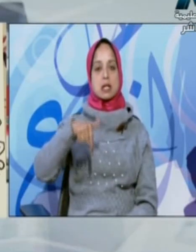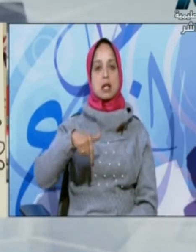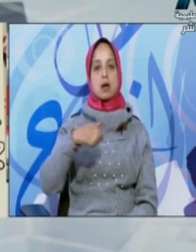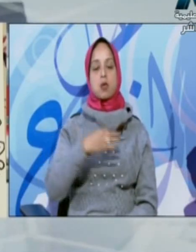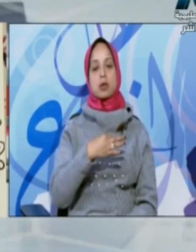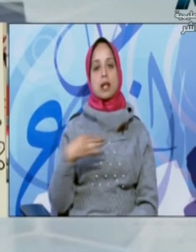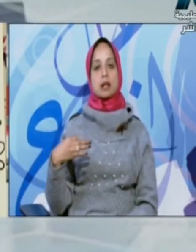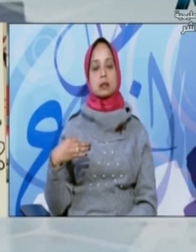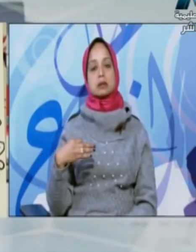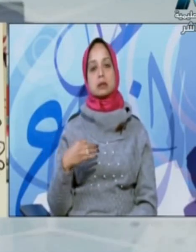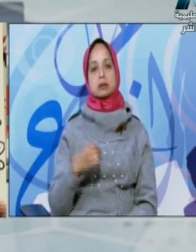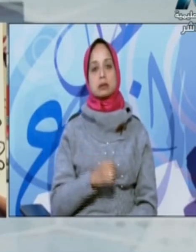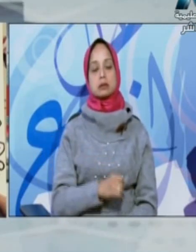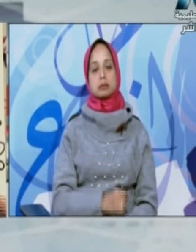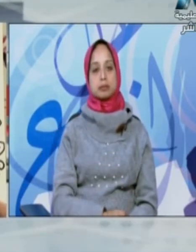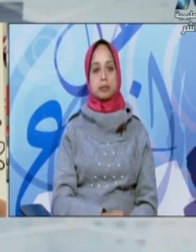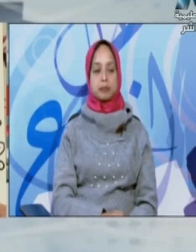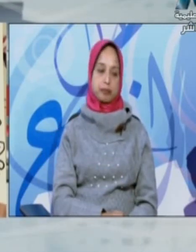36